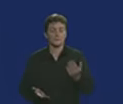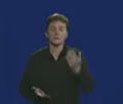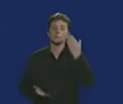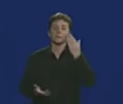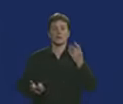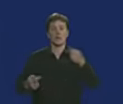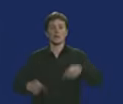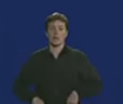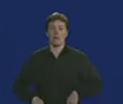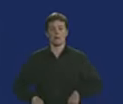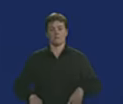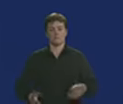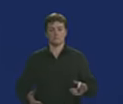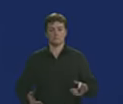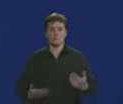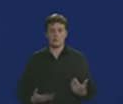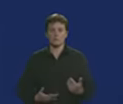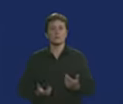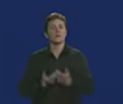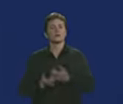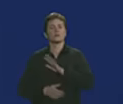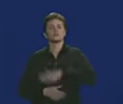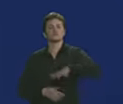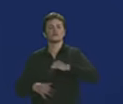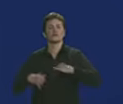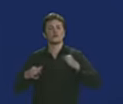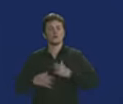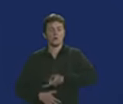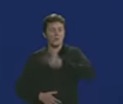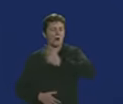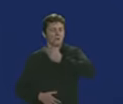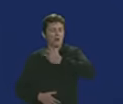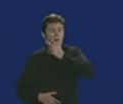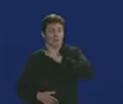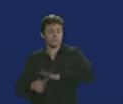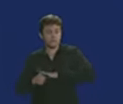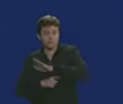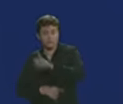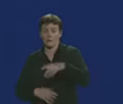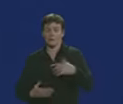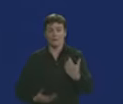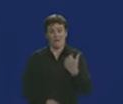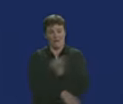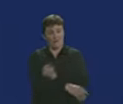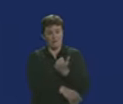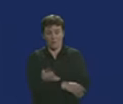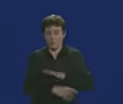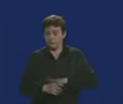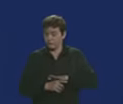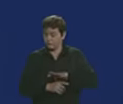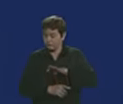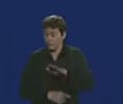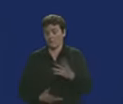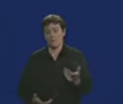l'État, face à la montée de l'alcoolisme chez les jeunes, face à la montée de la consommation de drogue chez les